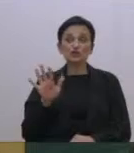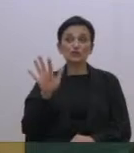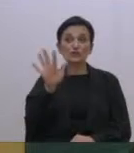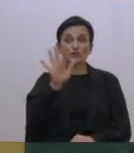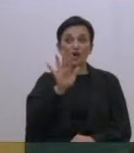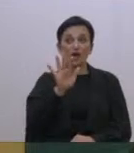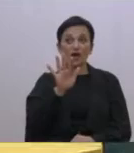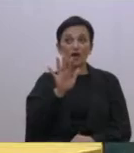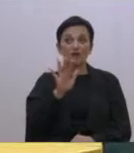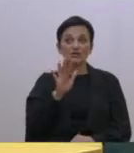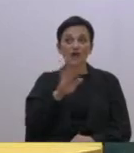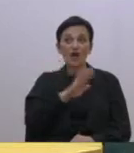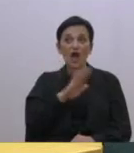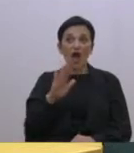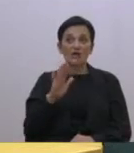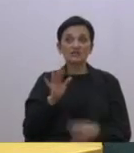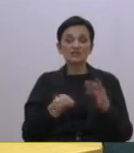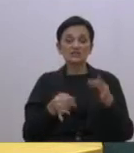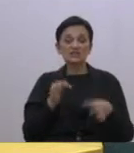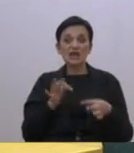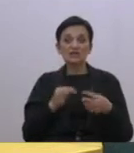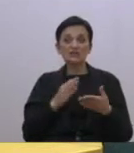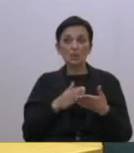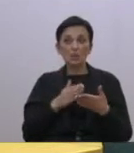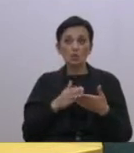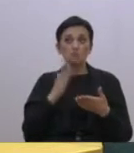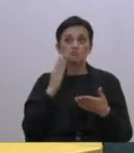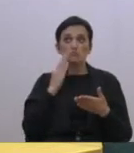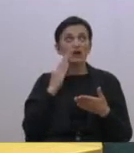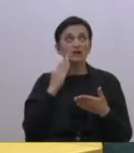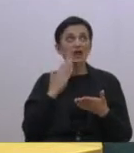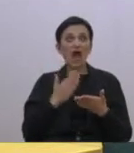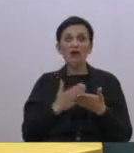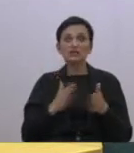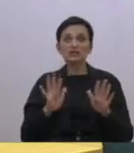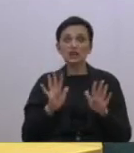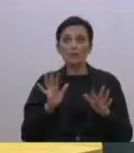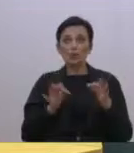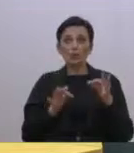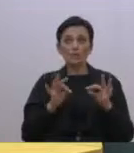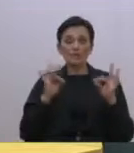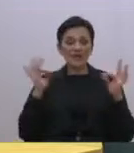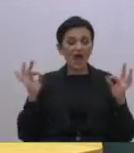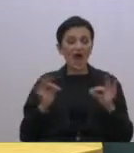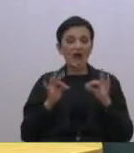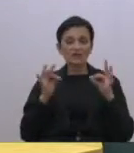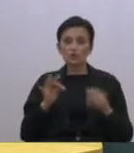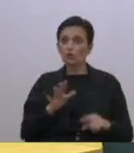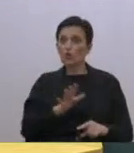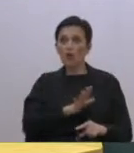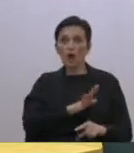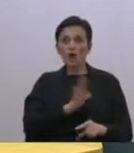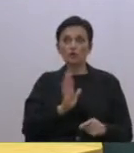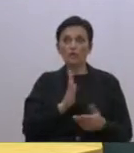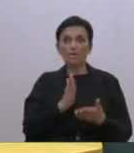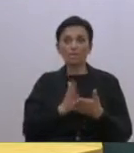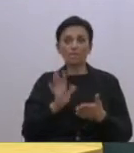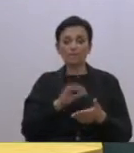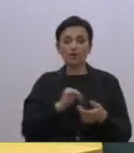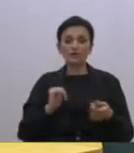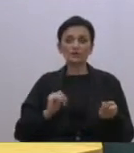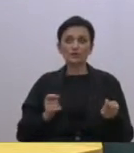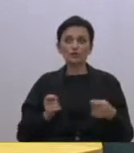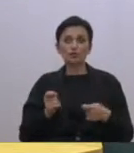არ არსებობს არც სასამართლო. მართლა არ არსებობს სასამართლო და არც არასოდეს არ გვქონია. არ არსებობს